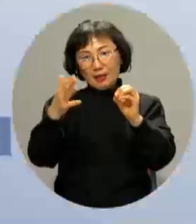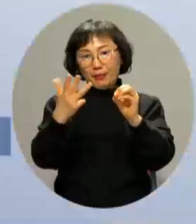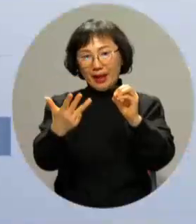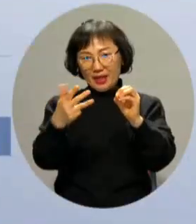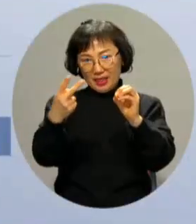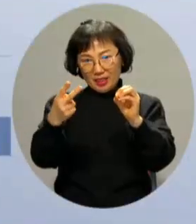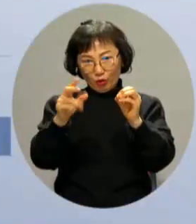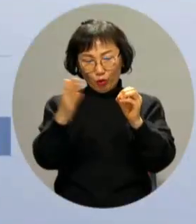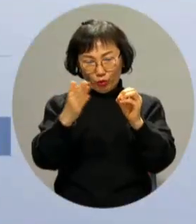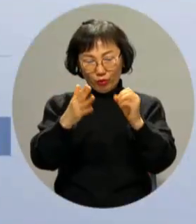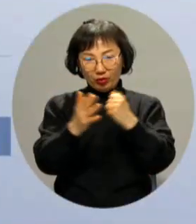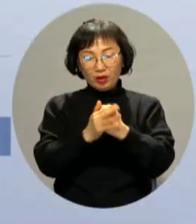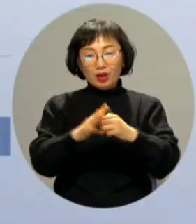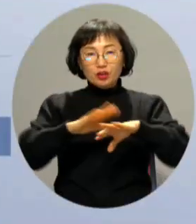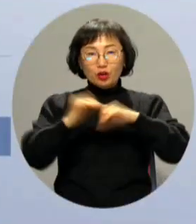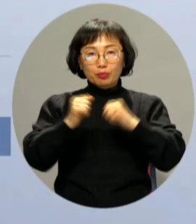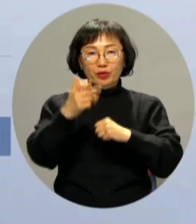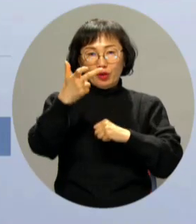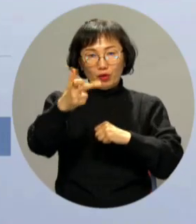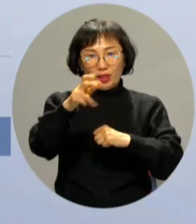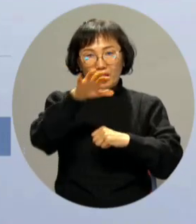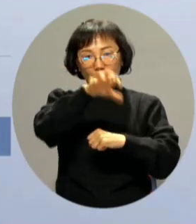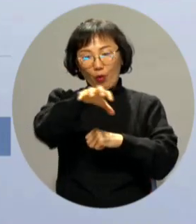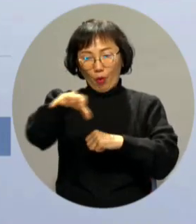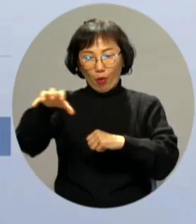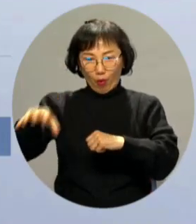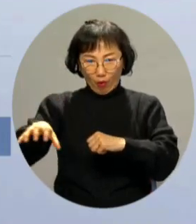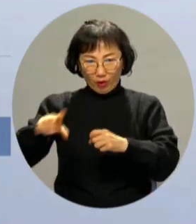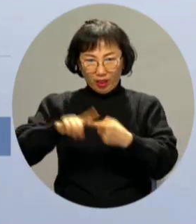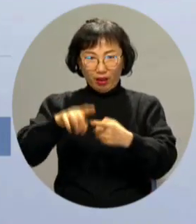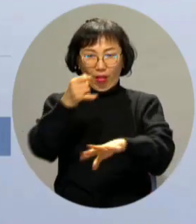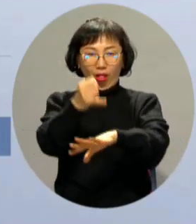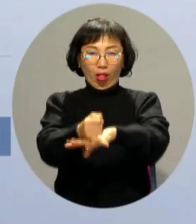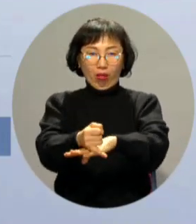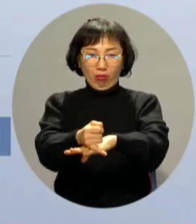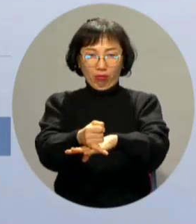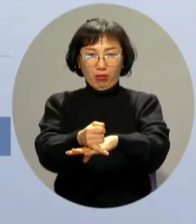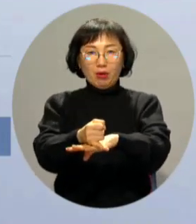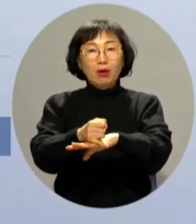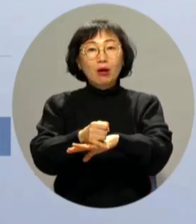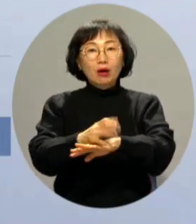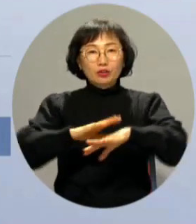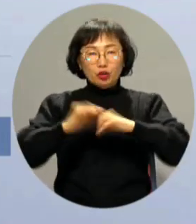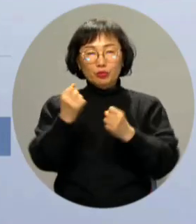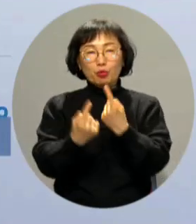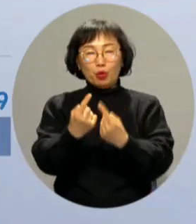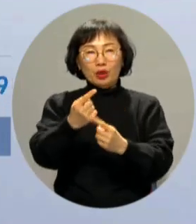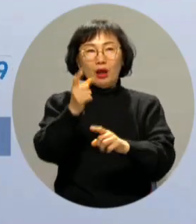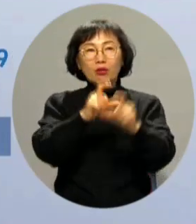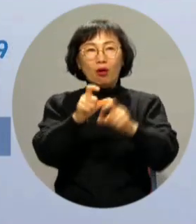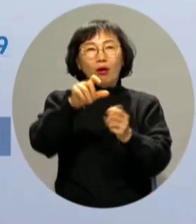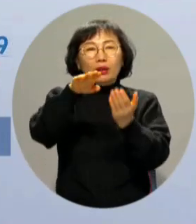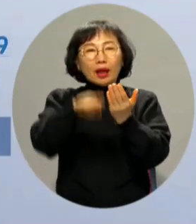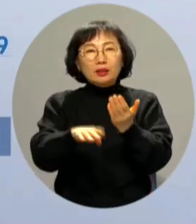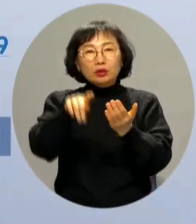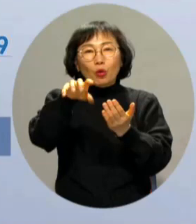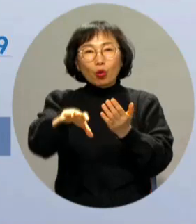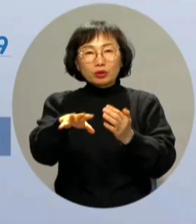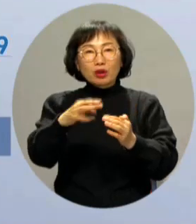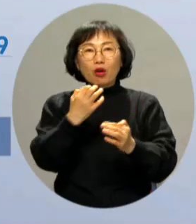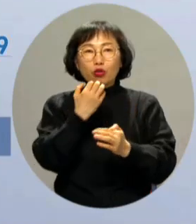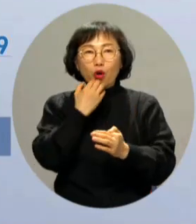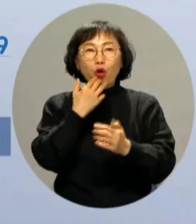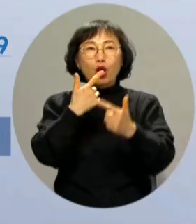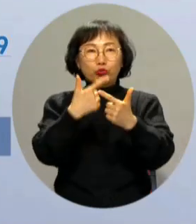전국 17개 시군 중 13일을 기록해 최하위권을 기록한 것 전북보다 낮은 곳은 대도시인 서울과